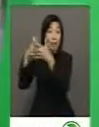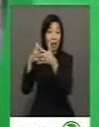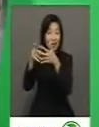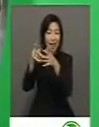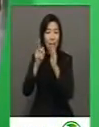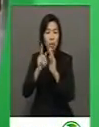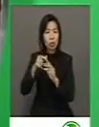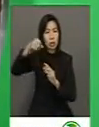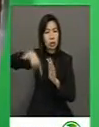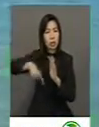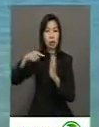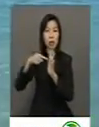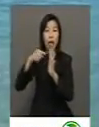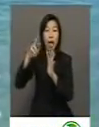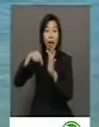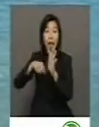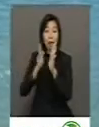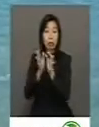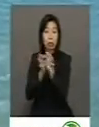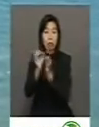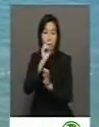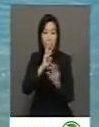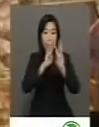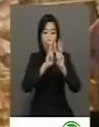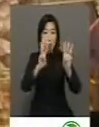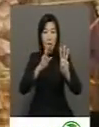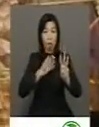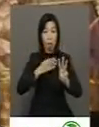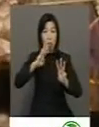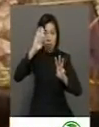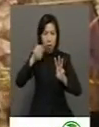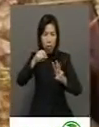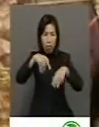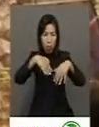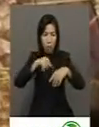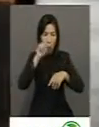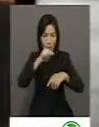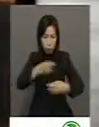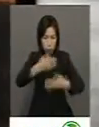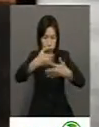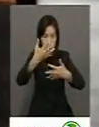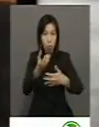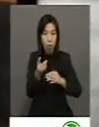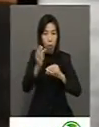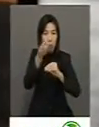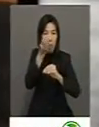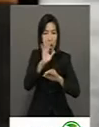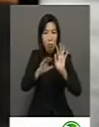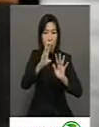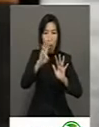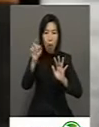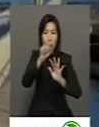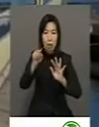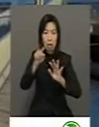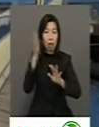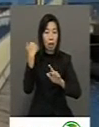ฐนะคะชื่อว่าซาร่าคูมส์โครเมเขาบอกว่าเว็บไซต์ของบริษัทเธอก็มีคนมาเยี่ยมชมหนาแน่นเพิ่มขึ้นเหมือนกันเพิ่มขึ้นถึง 600%